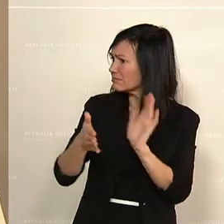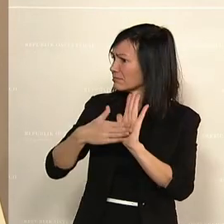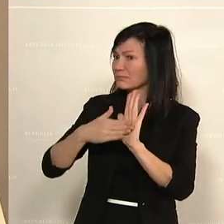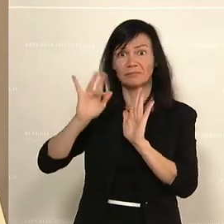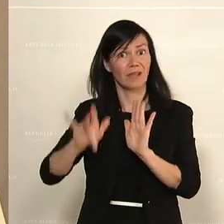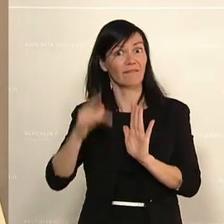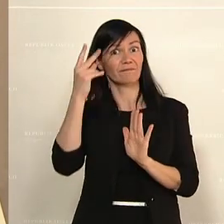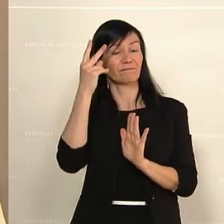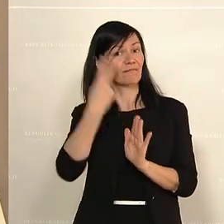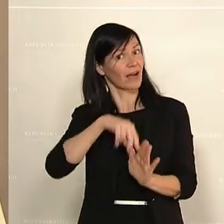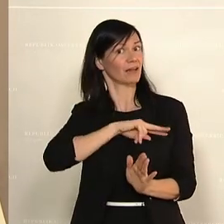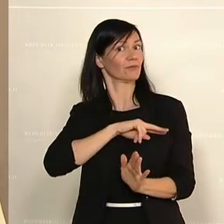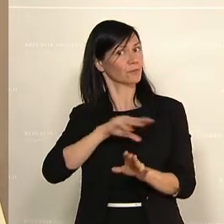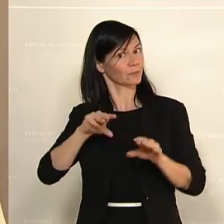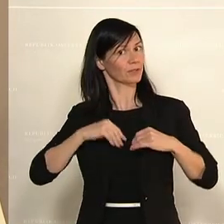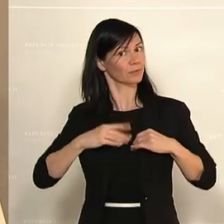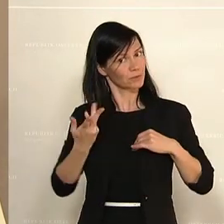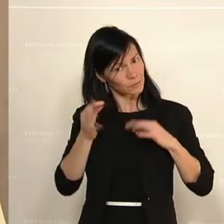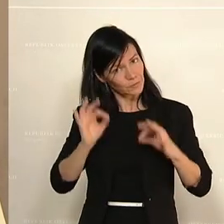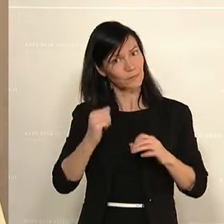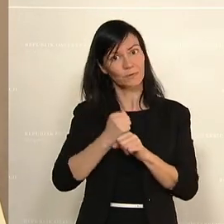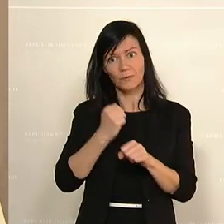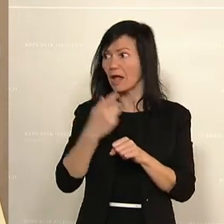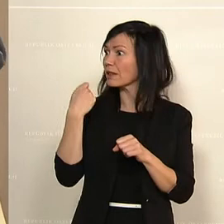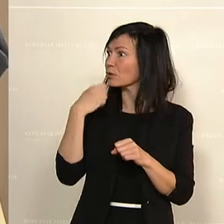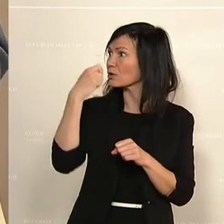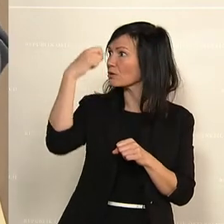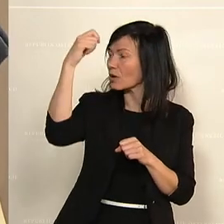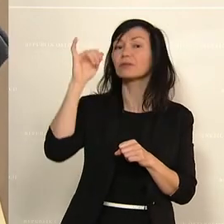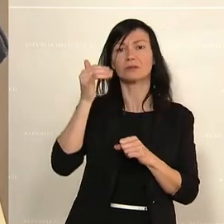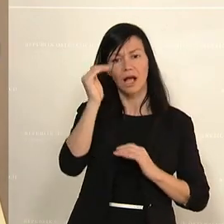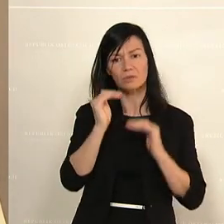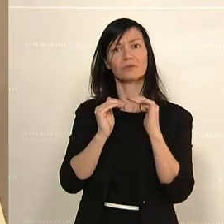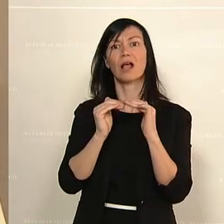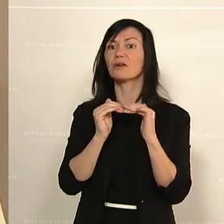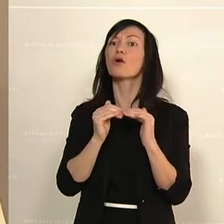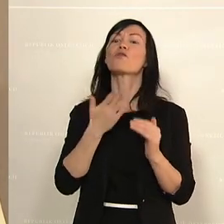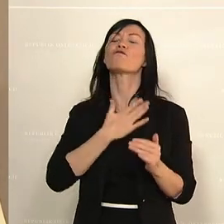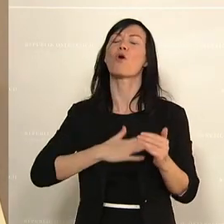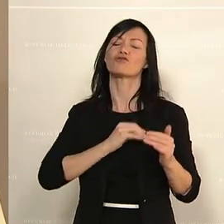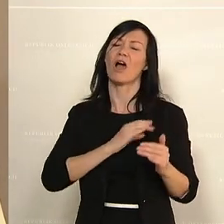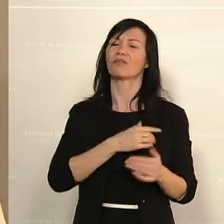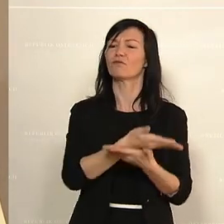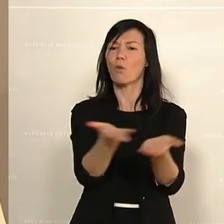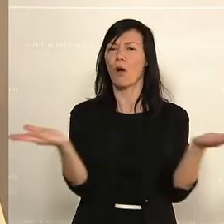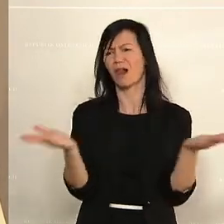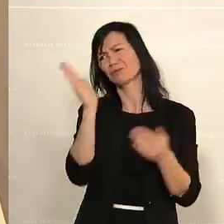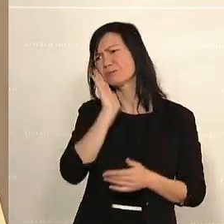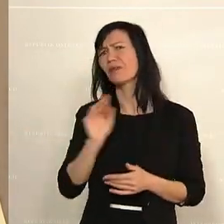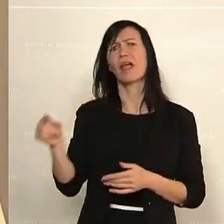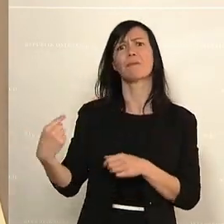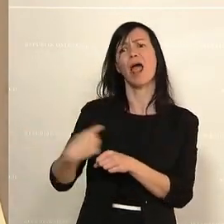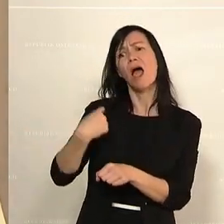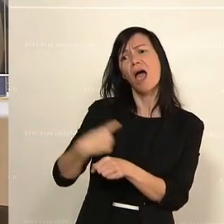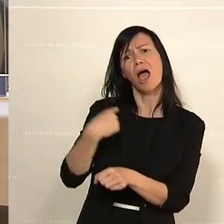wird. Wir linden damit die Teuerung, stärken den Standort und sichern damit den Wohlstand für alle. Hören Sie bitte auf mit Ihrem Hohn.